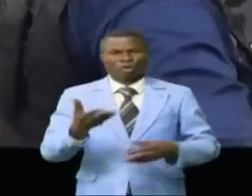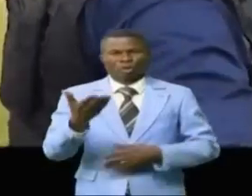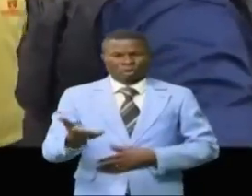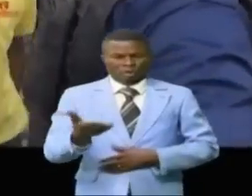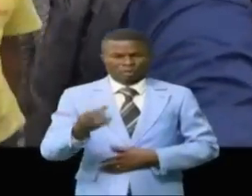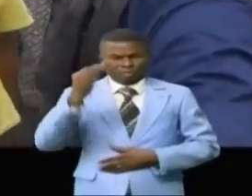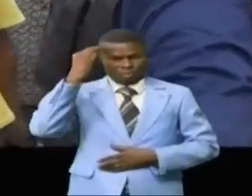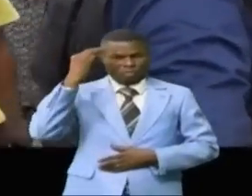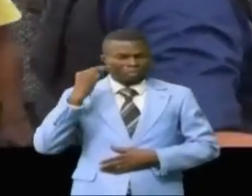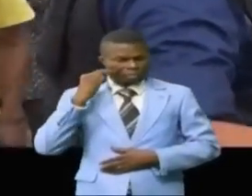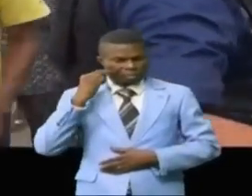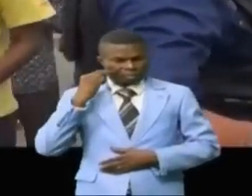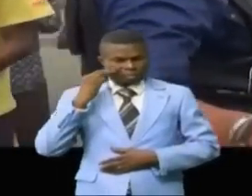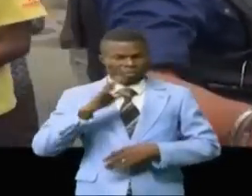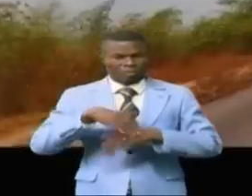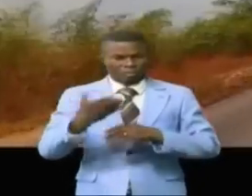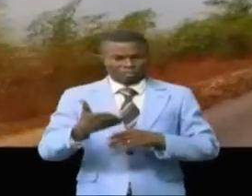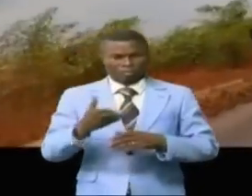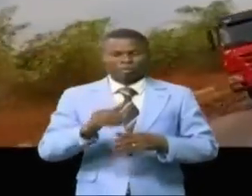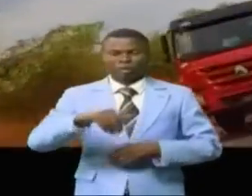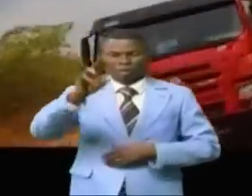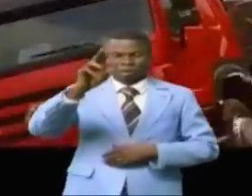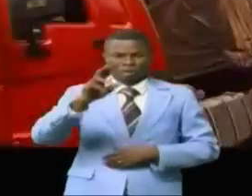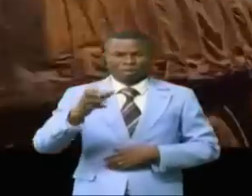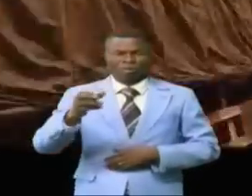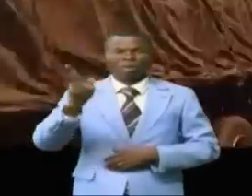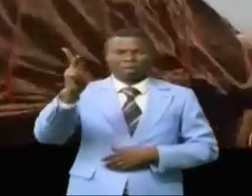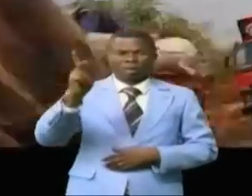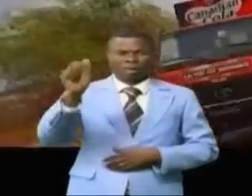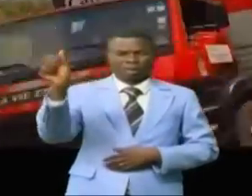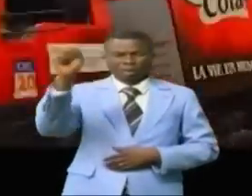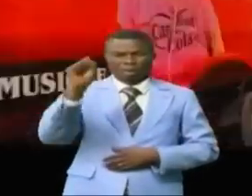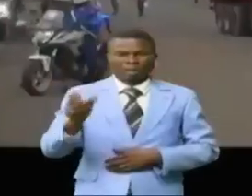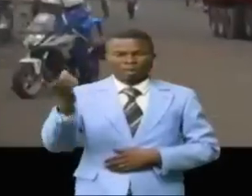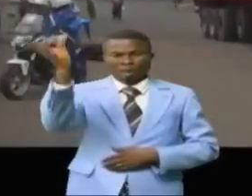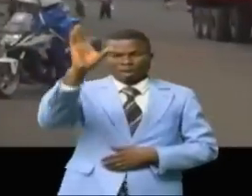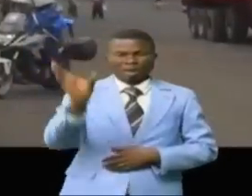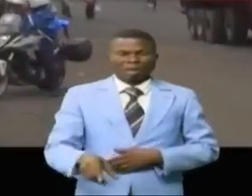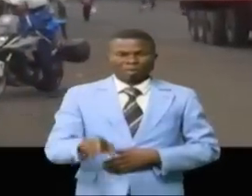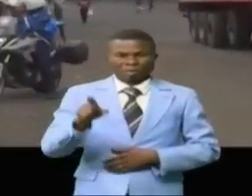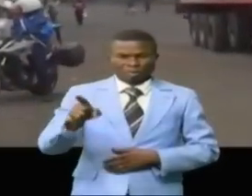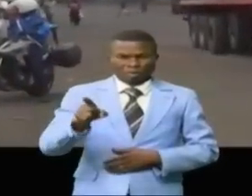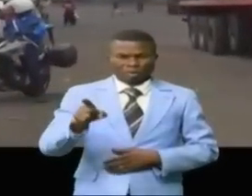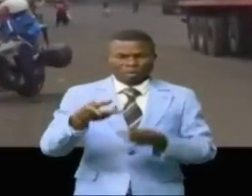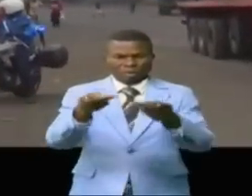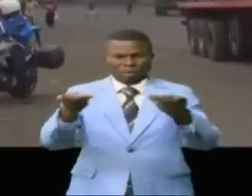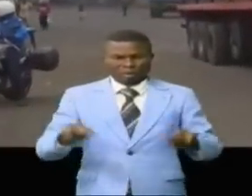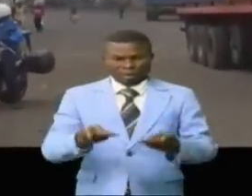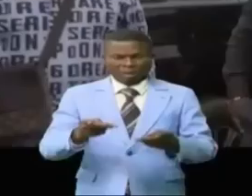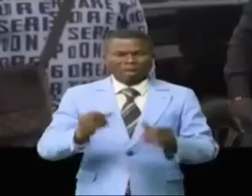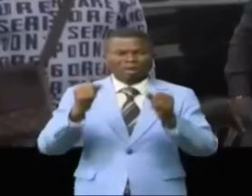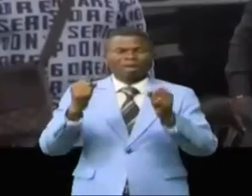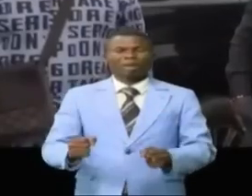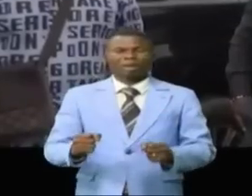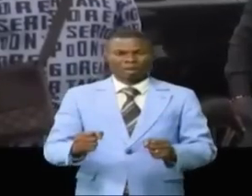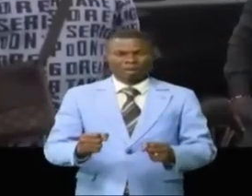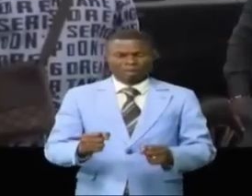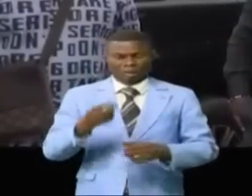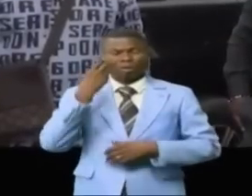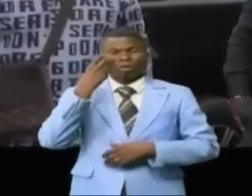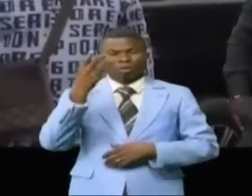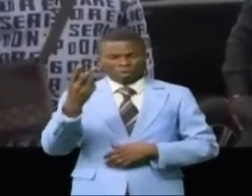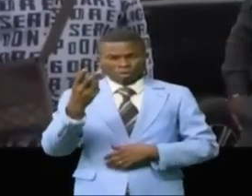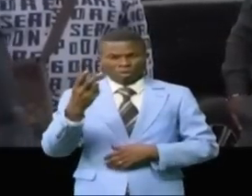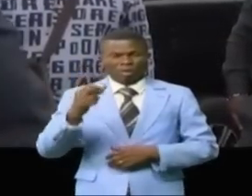Le ministre et sa suite ont pris la direction de Kasangoulou, dans la province du Congo central, au poste des péages. Il a assisté à